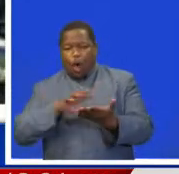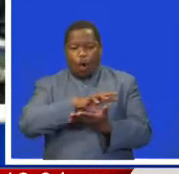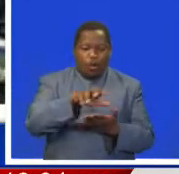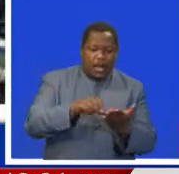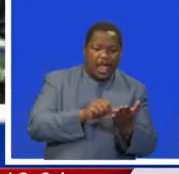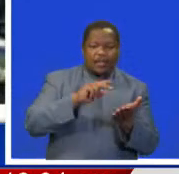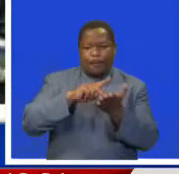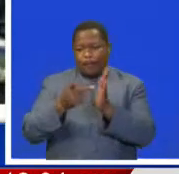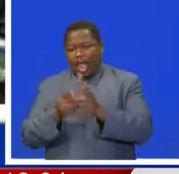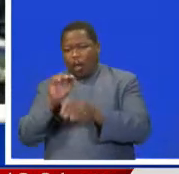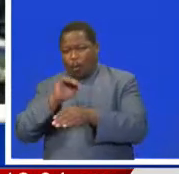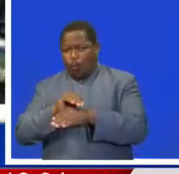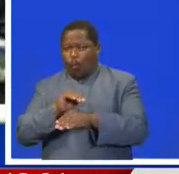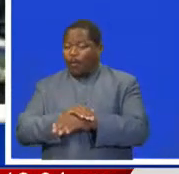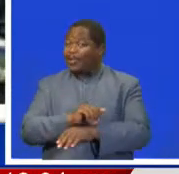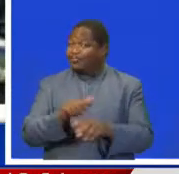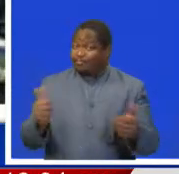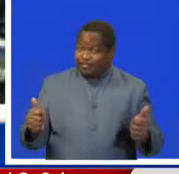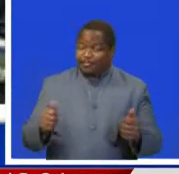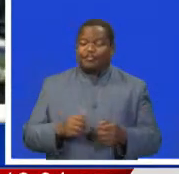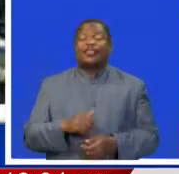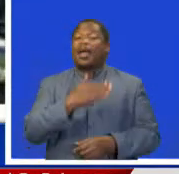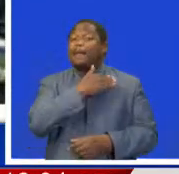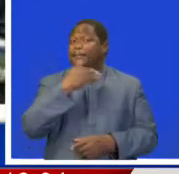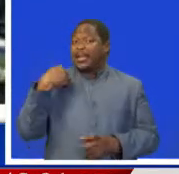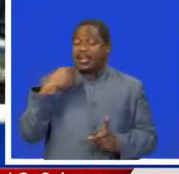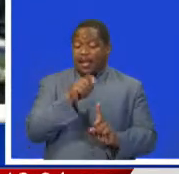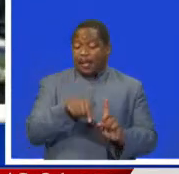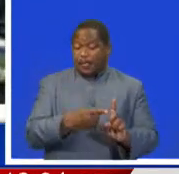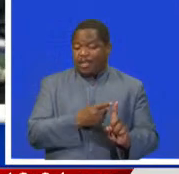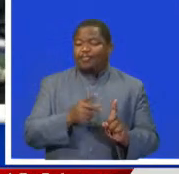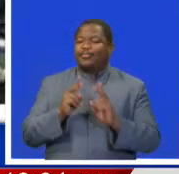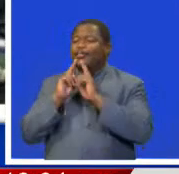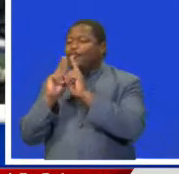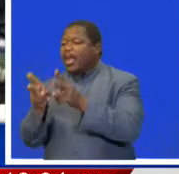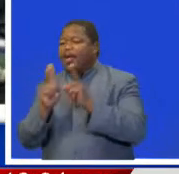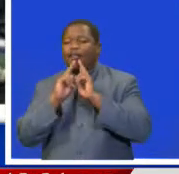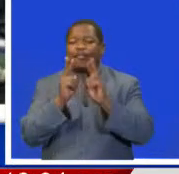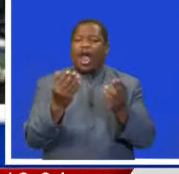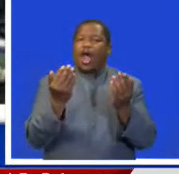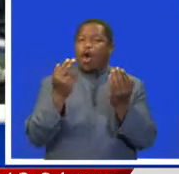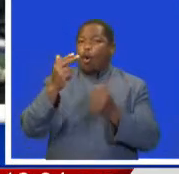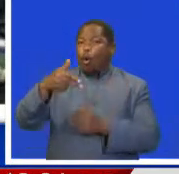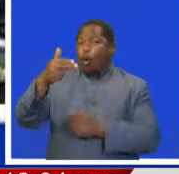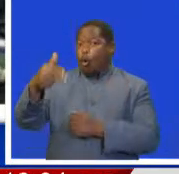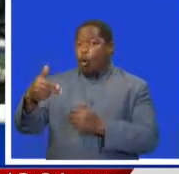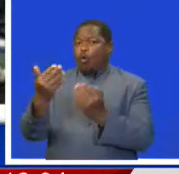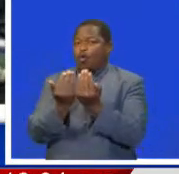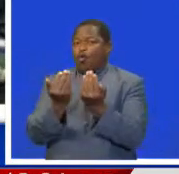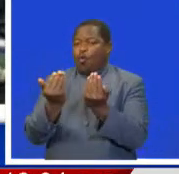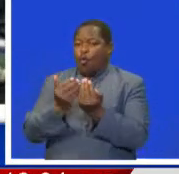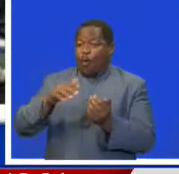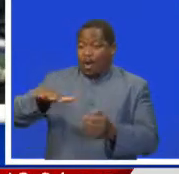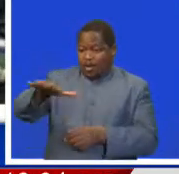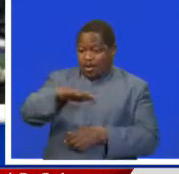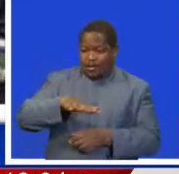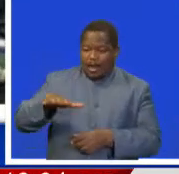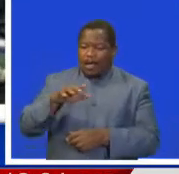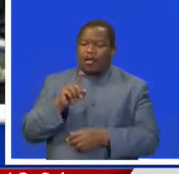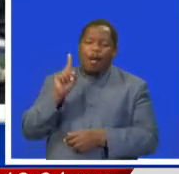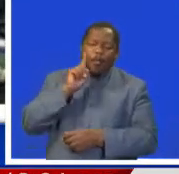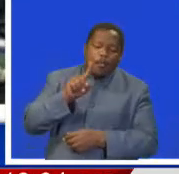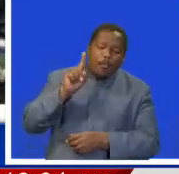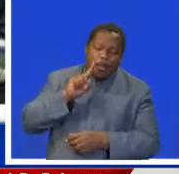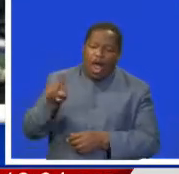etikola liphakeme ngaphansi kwesifundza sakaho kuyobuka ukuthi tisahamba ngayo imigomo lebekiwe yekuvikela abafundi emkhuhlaneni